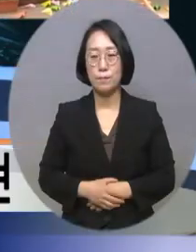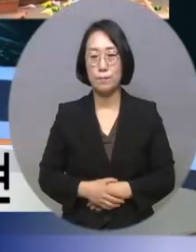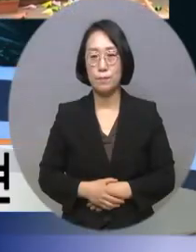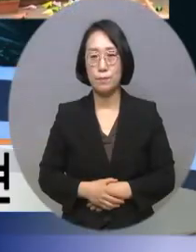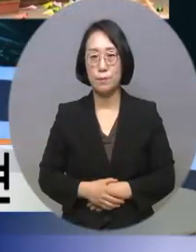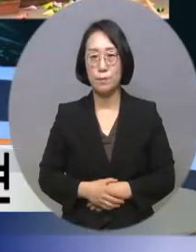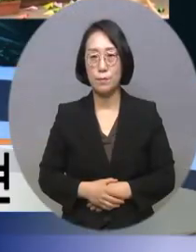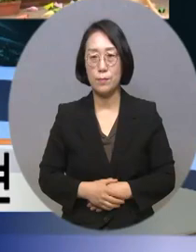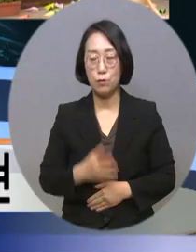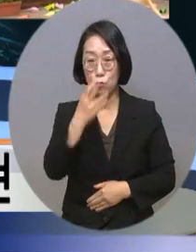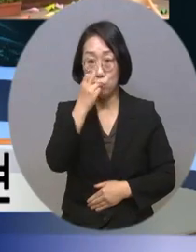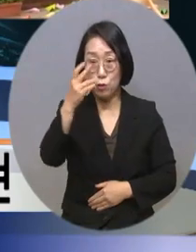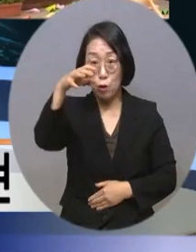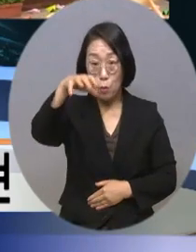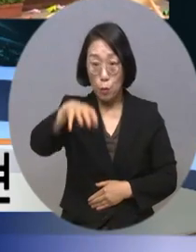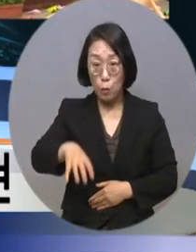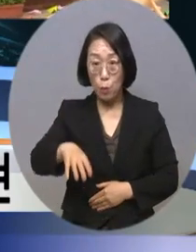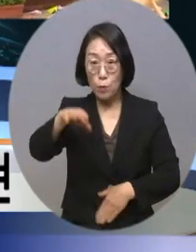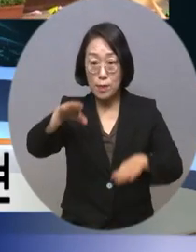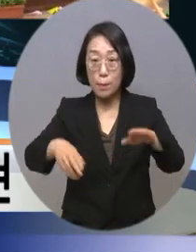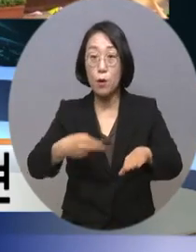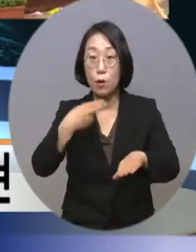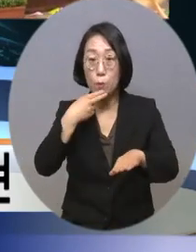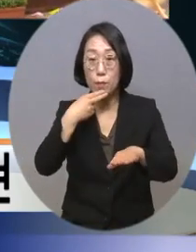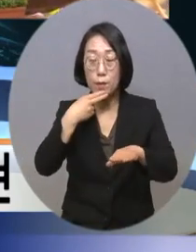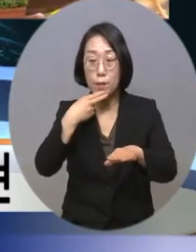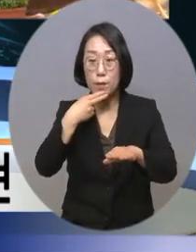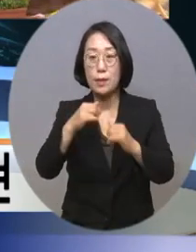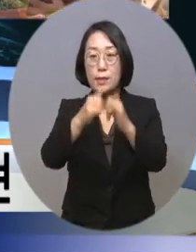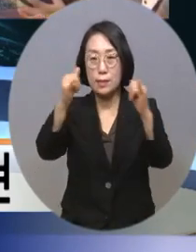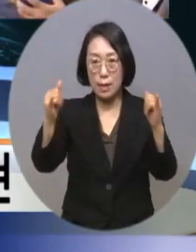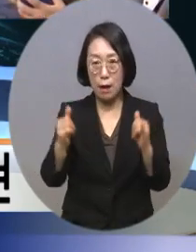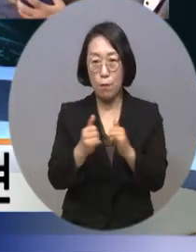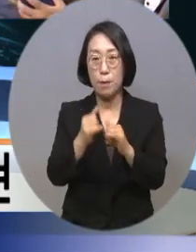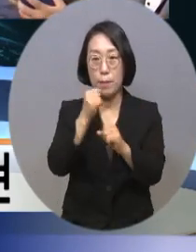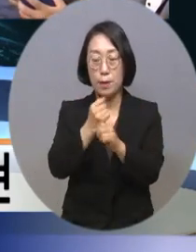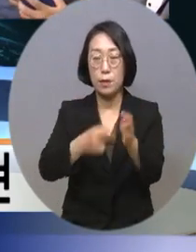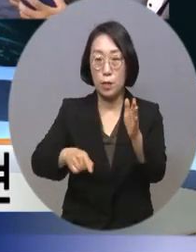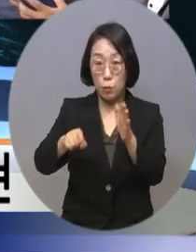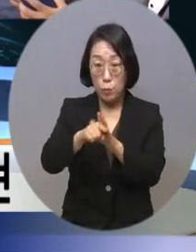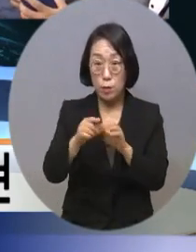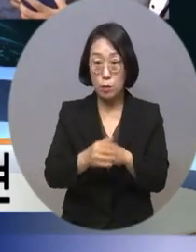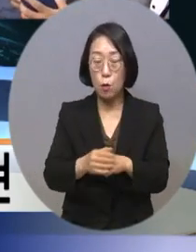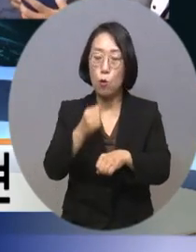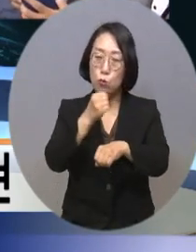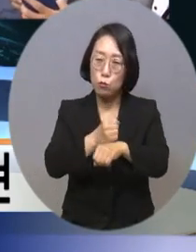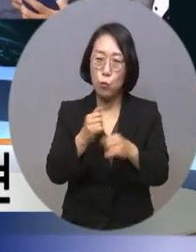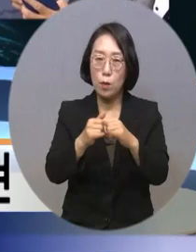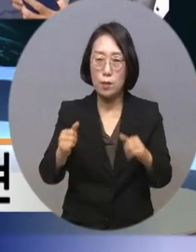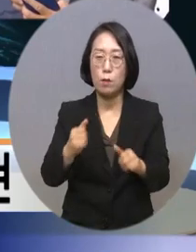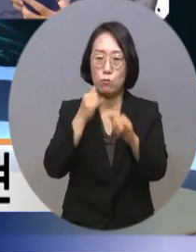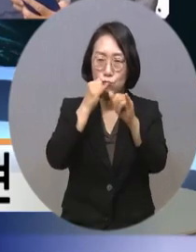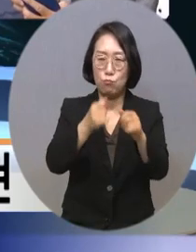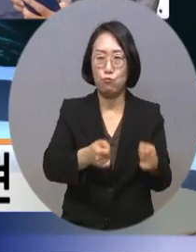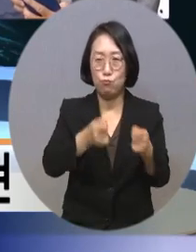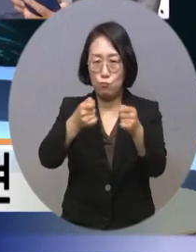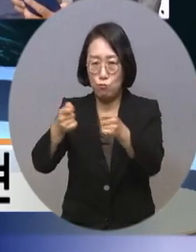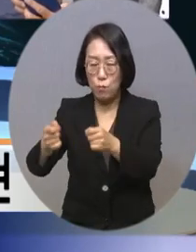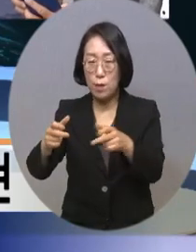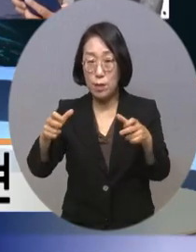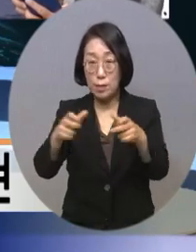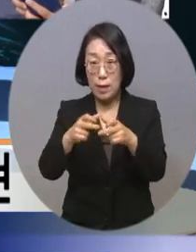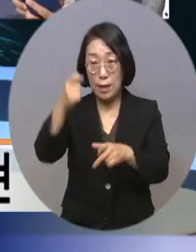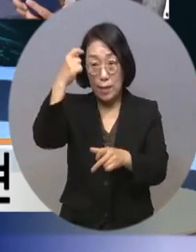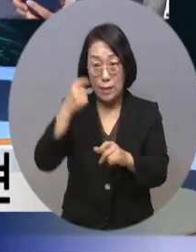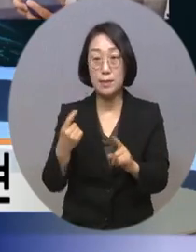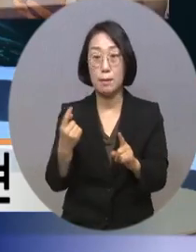전남 순천에서 차별 없이 함께 어울리는 사회를 만들기 위해 복지 유공제를 표창하고 장애인식 개선에 앞장서는